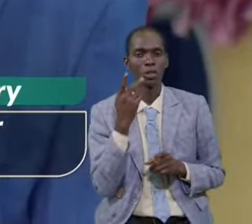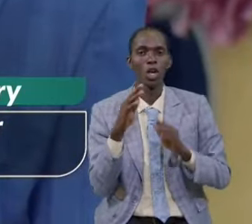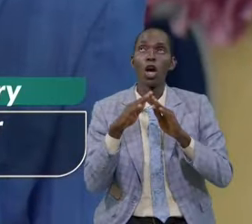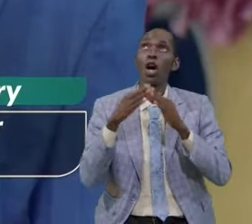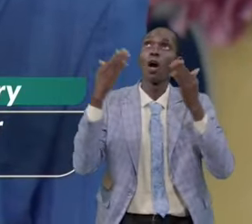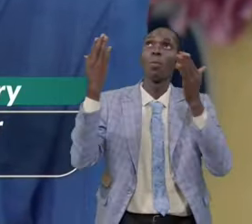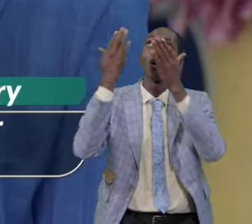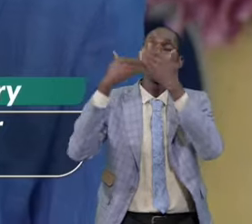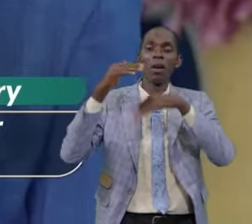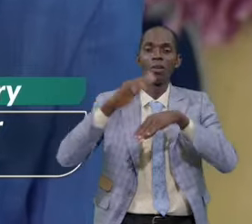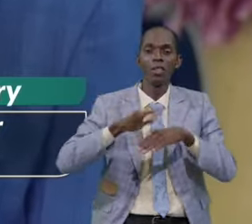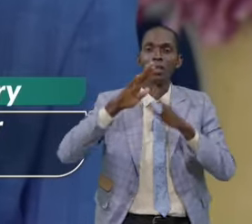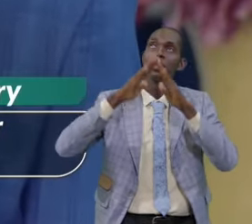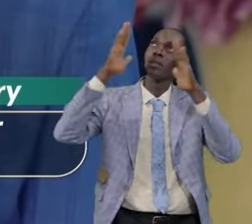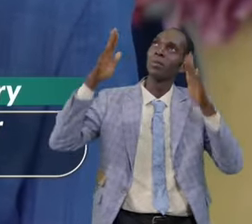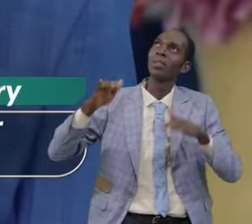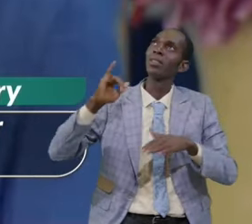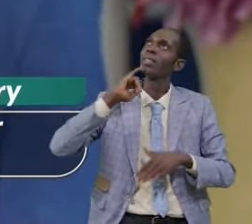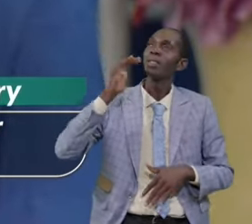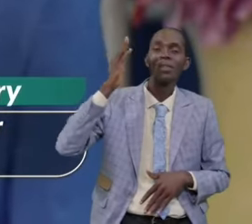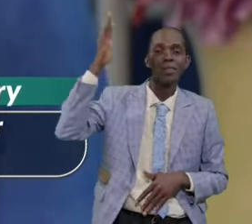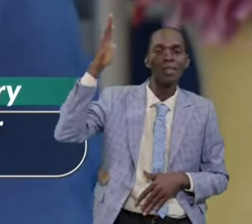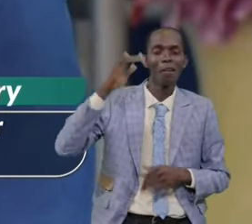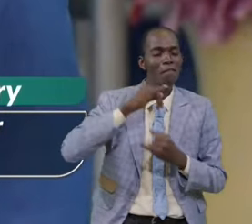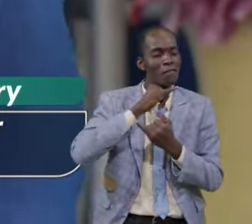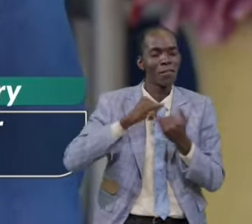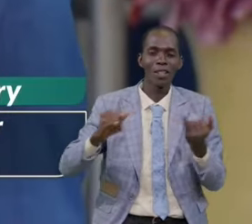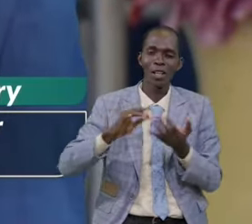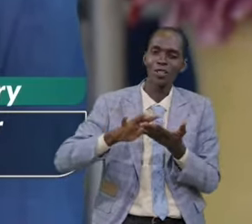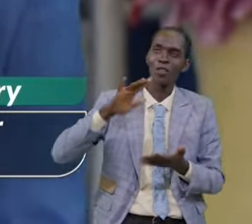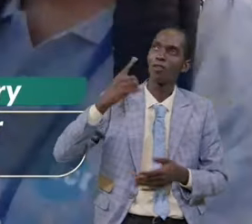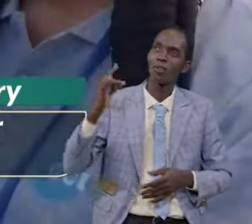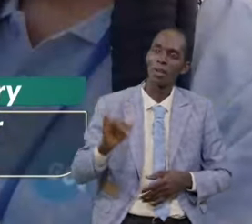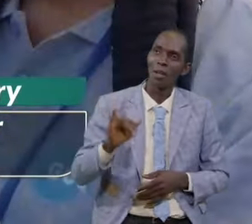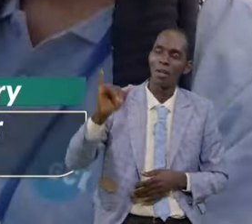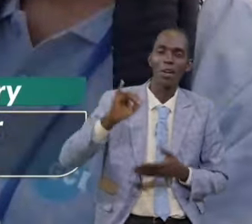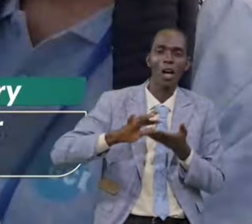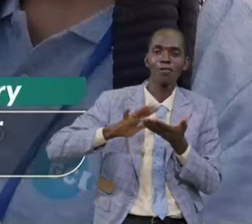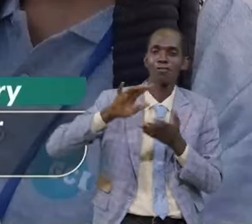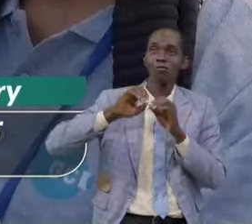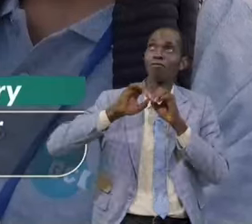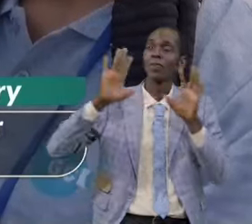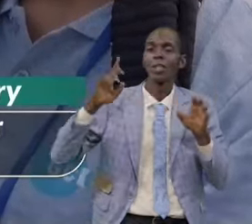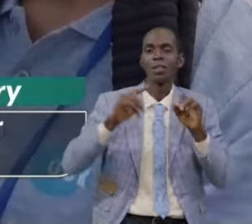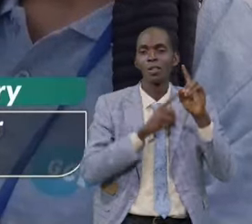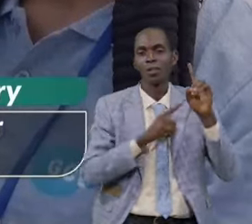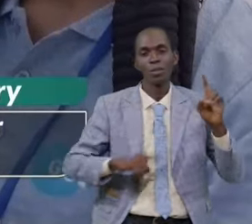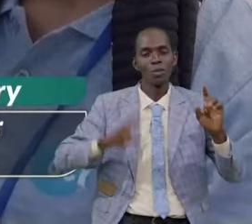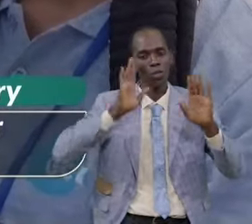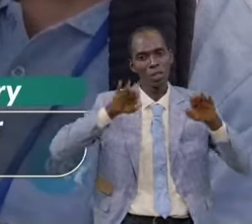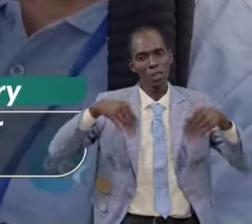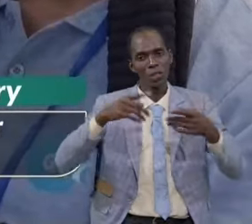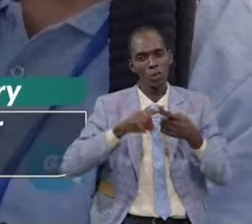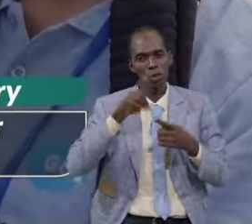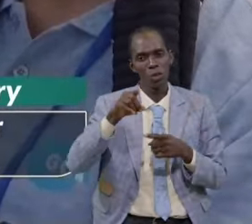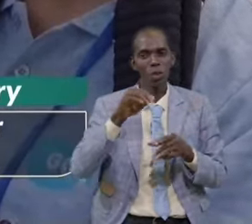ouverts, ta demeure là-bas. La demeure gloire, la demeure glorieuse. Le Seigneur va te l'accorder